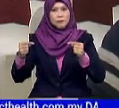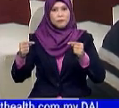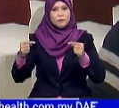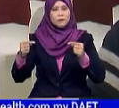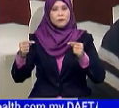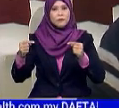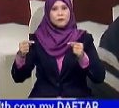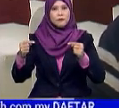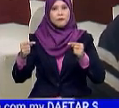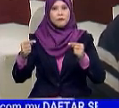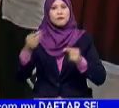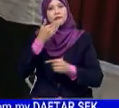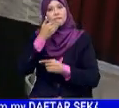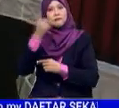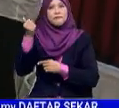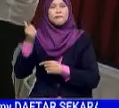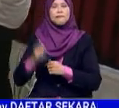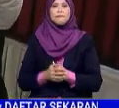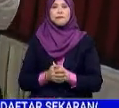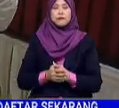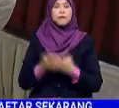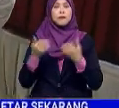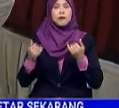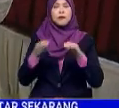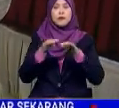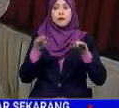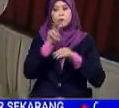yang sebaiknya. Bagi penggal